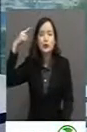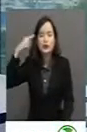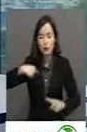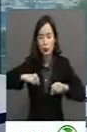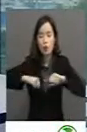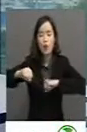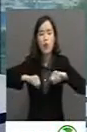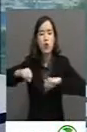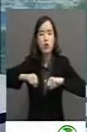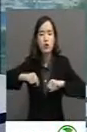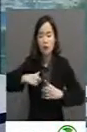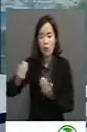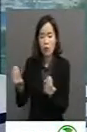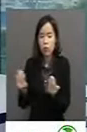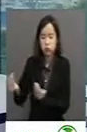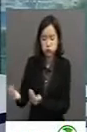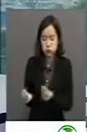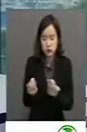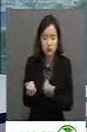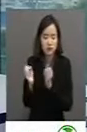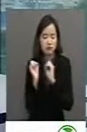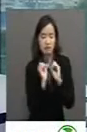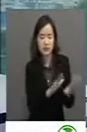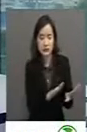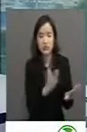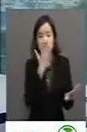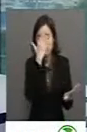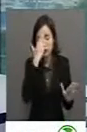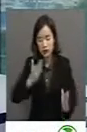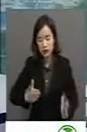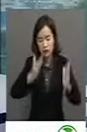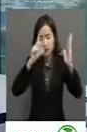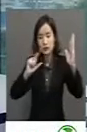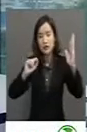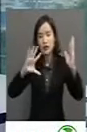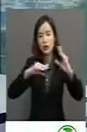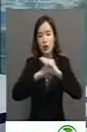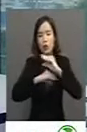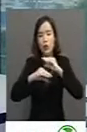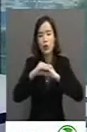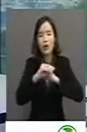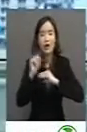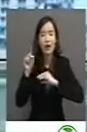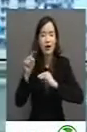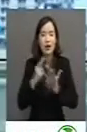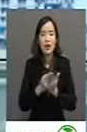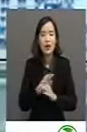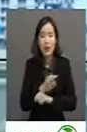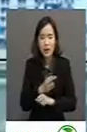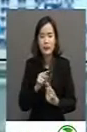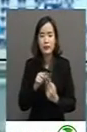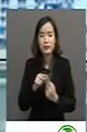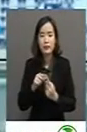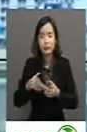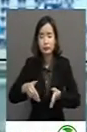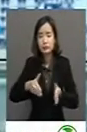ยรุ่นอยู่เอาเด็กทารกไปทิ้งถังขยะแถวหน้าอาคาร25โครงการเอื้ออาทรปัญญารามอินทราที่ถนนปัญญาร